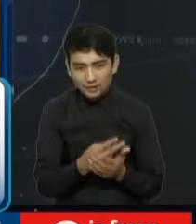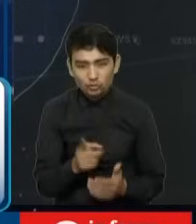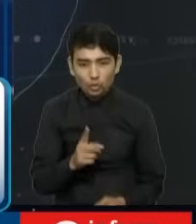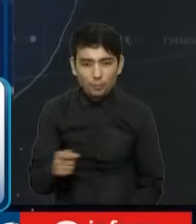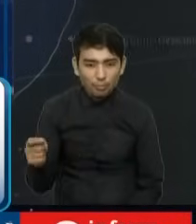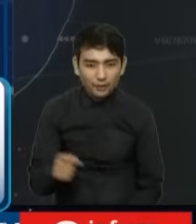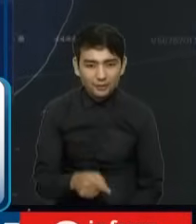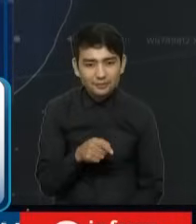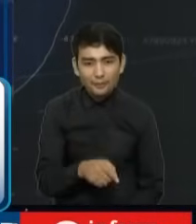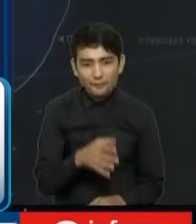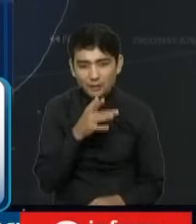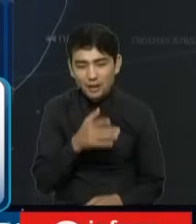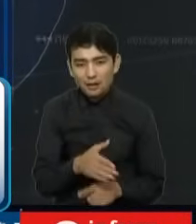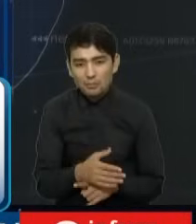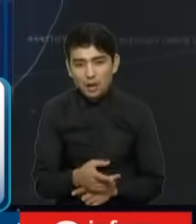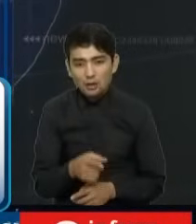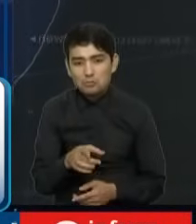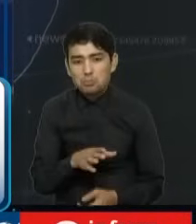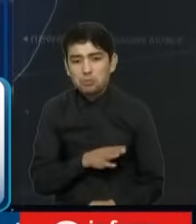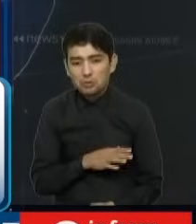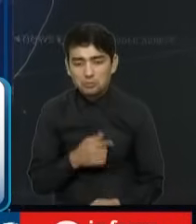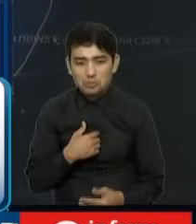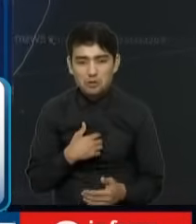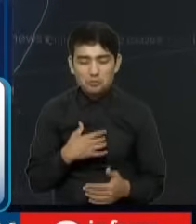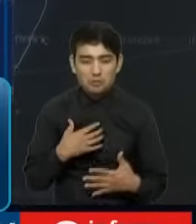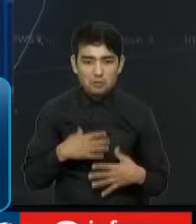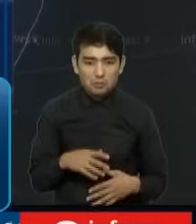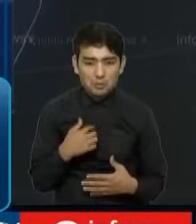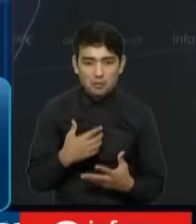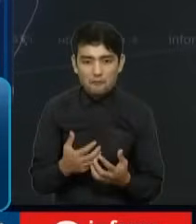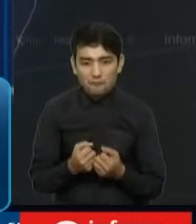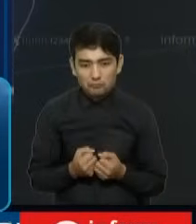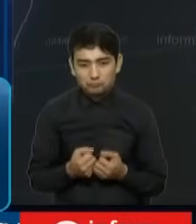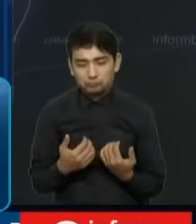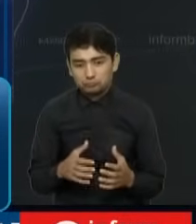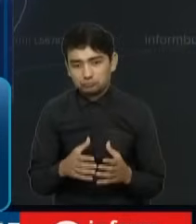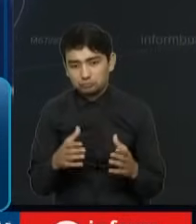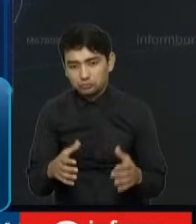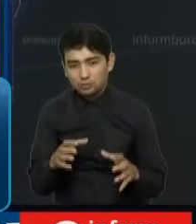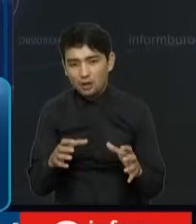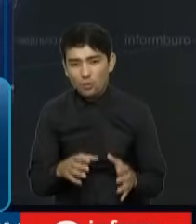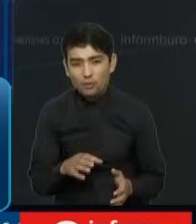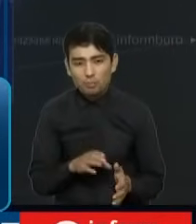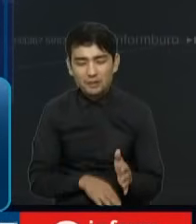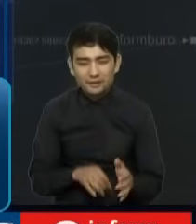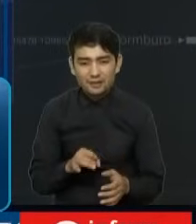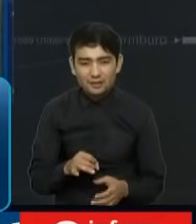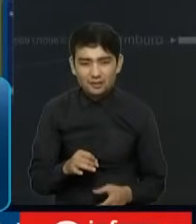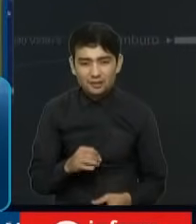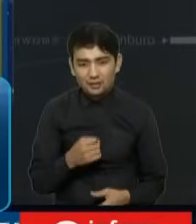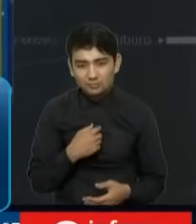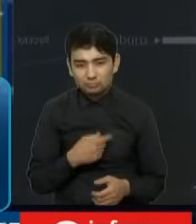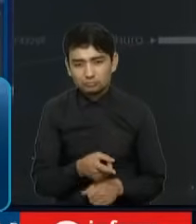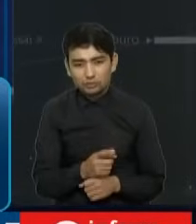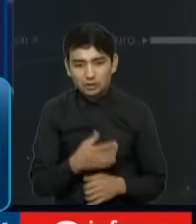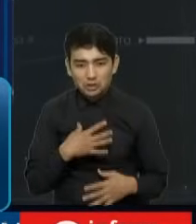приехали, уже на тот момент эта рыба там находилась. Они ее как бы взяли. Факт незаконной добычи рыбных ресурсов